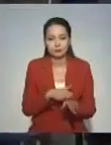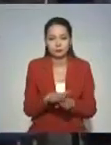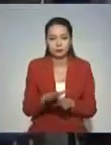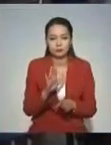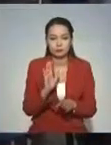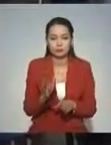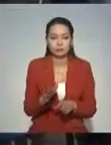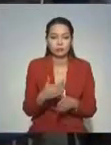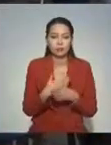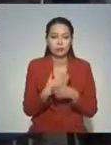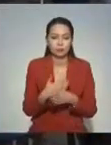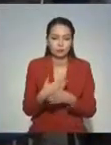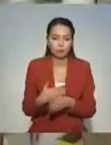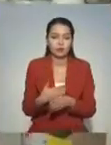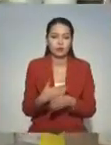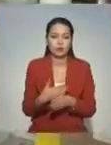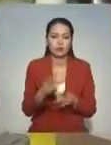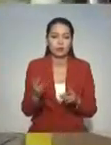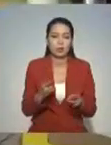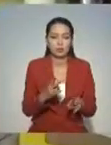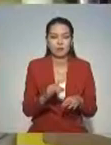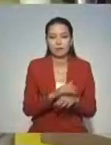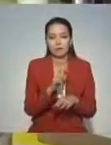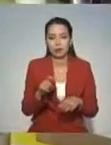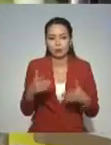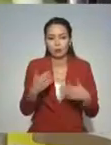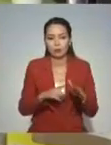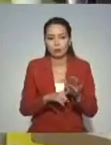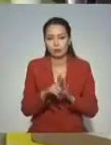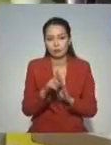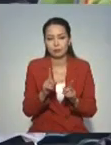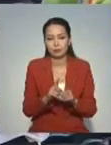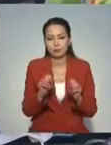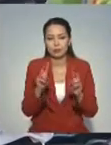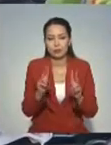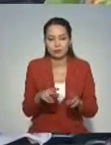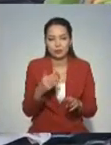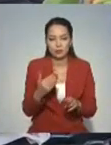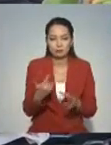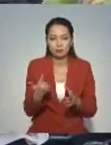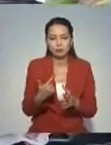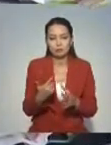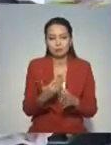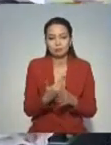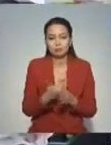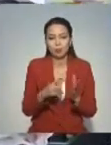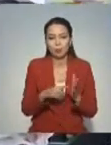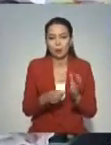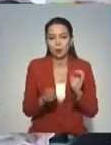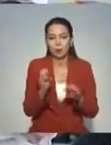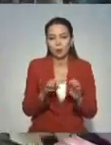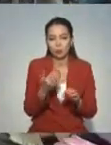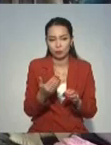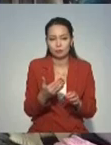Поддержать пострадавших решили и волонтеры. В разных частях Актобе будут работать 6 мобильных пунктов приема гуманитарной помощи и 1